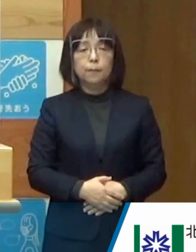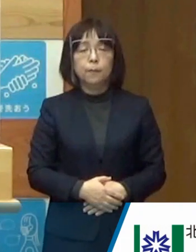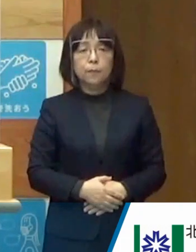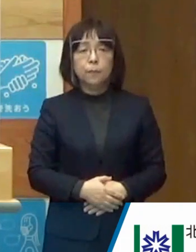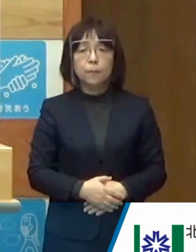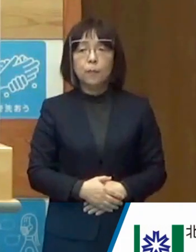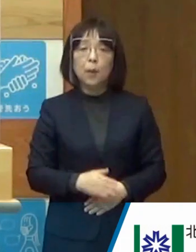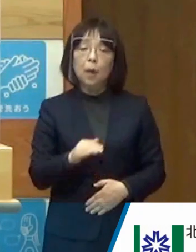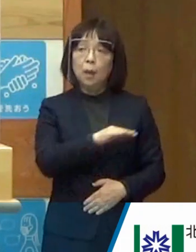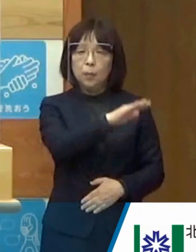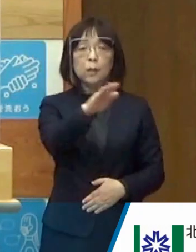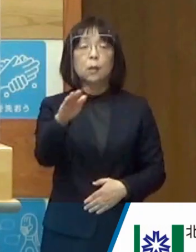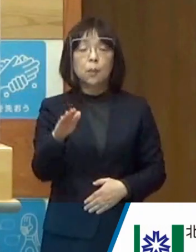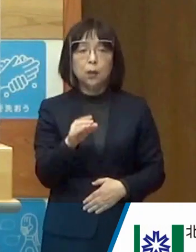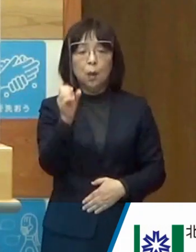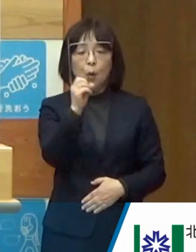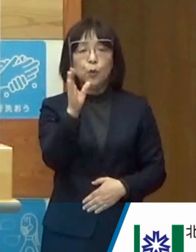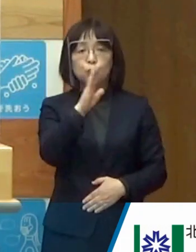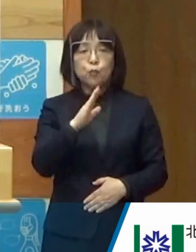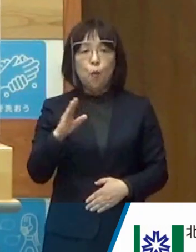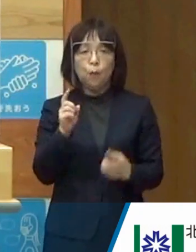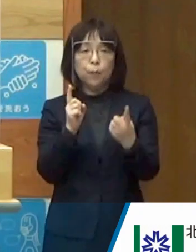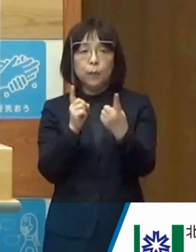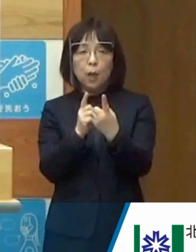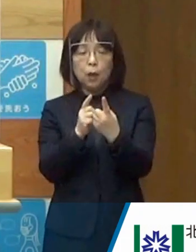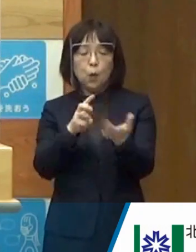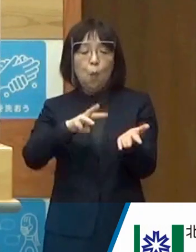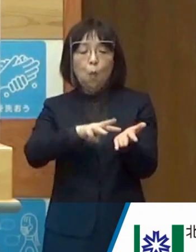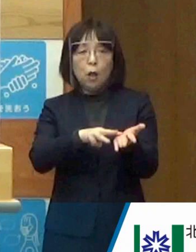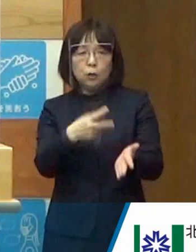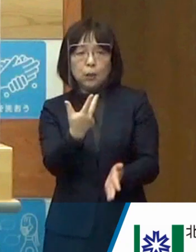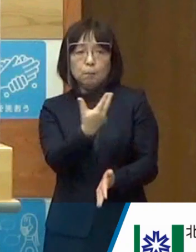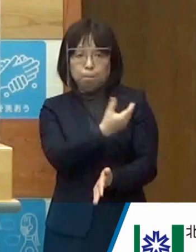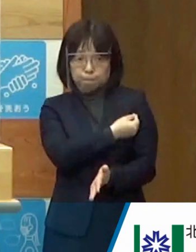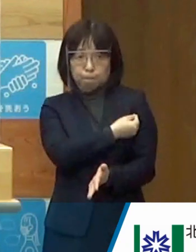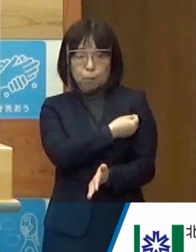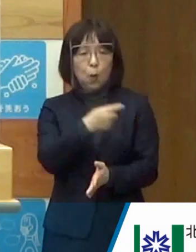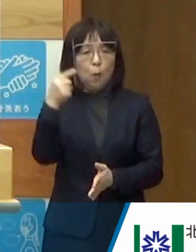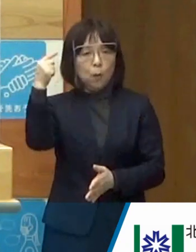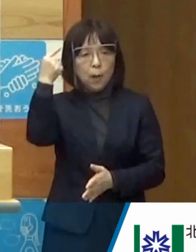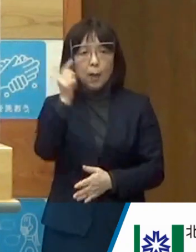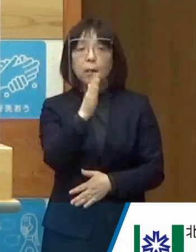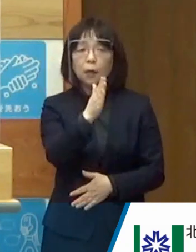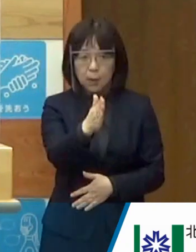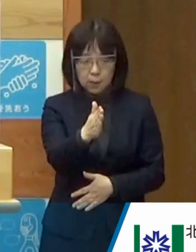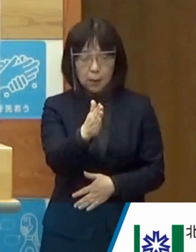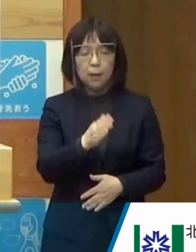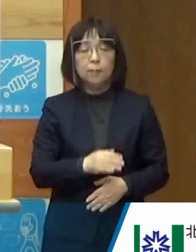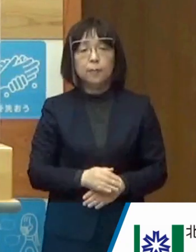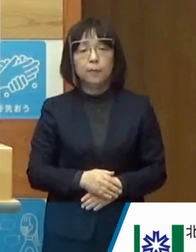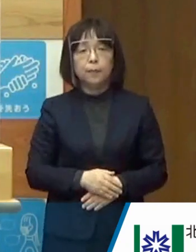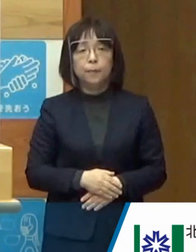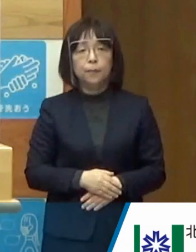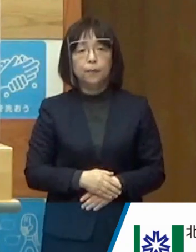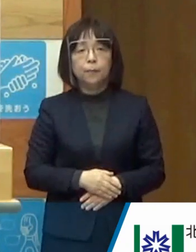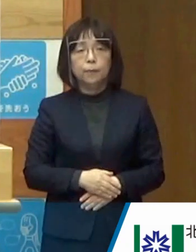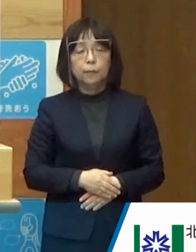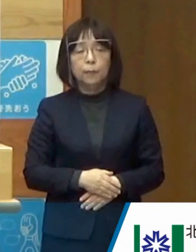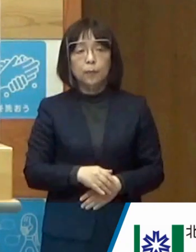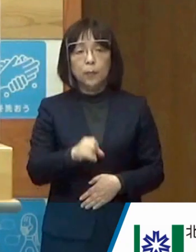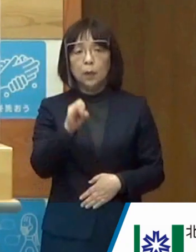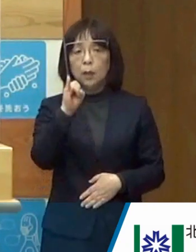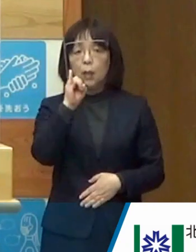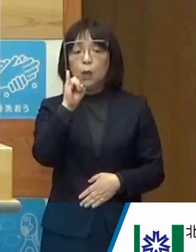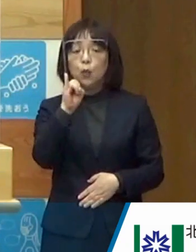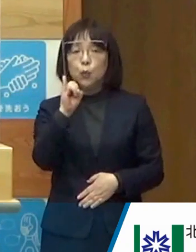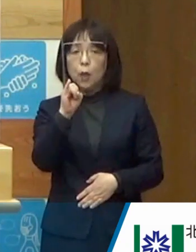また道民の皆様にはオミクロン株対応ワクチンの速やかな接種の検討をこちらをお願いいたします。インフルエンザ